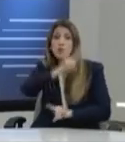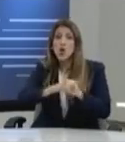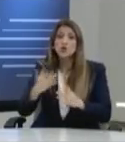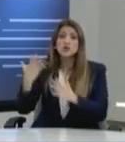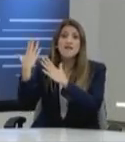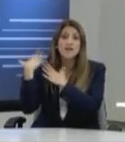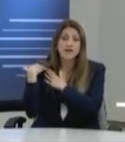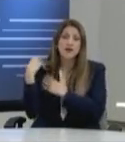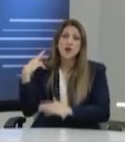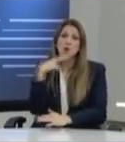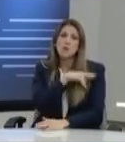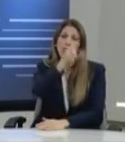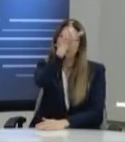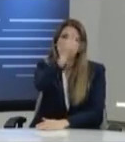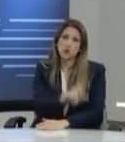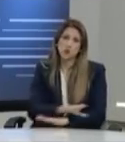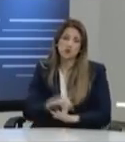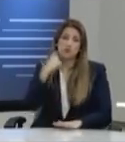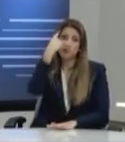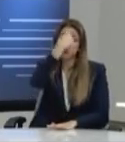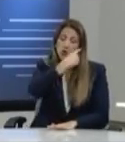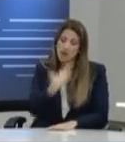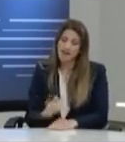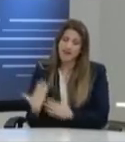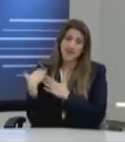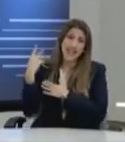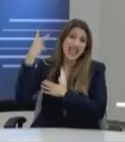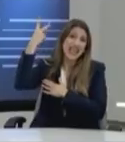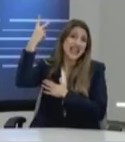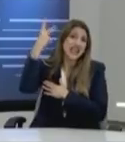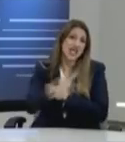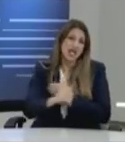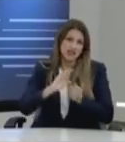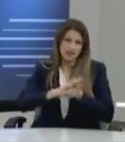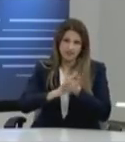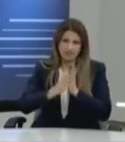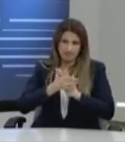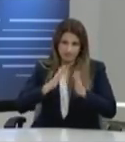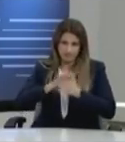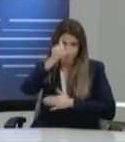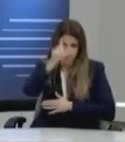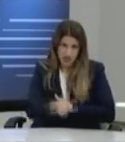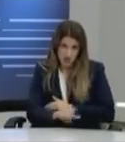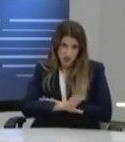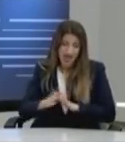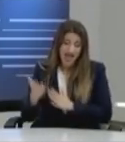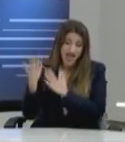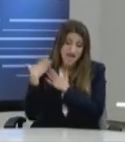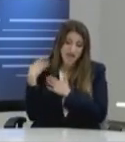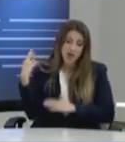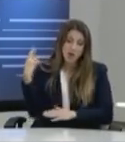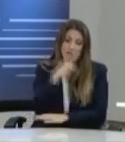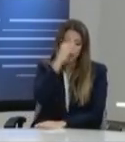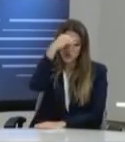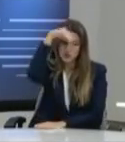προσωπική την ευθύνη γι' αυτό. Προσωπική δικιά σας η ευθύνη του Αλέξη Τσίπρα για το γεγονός